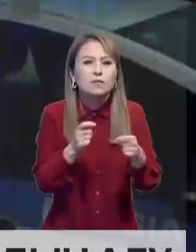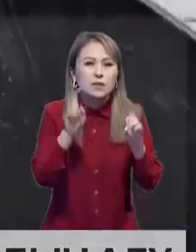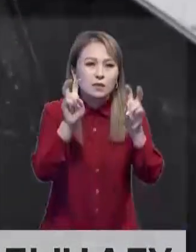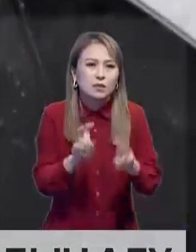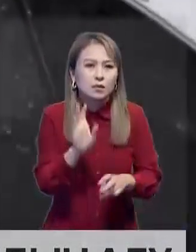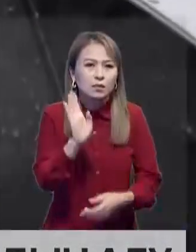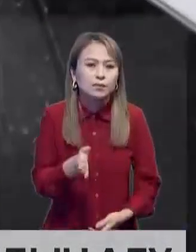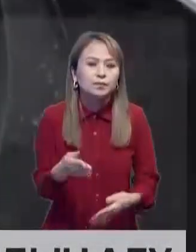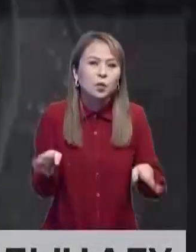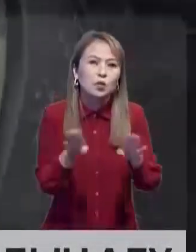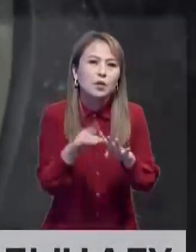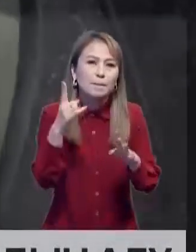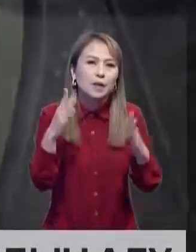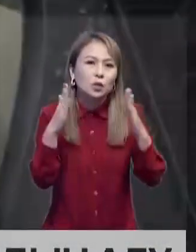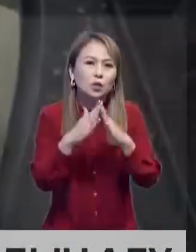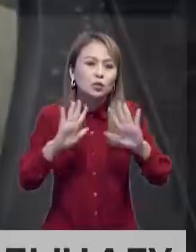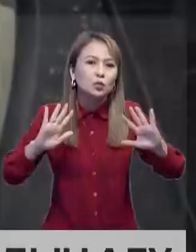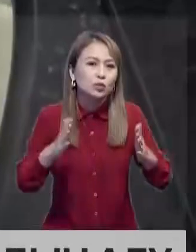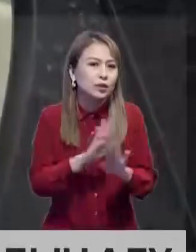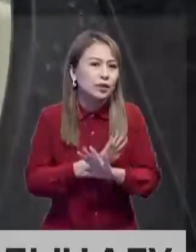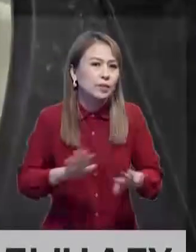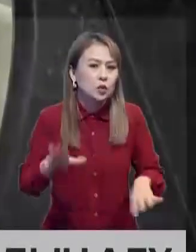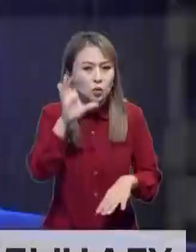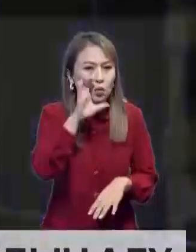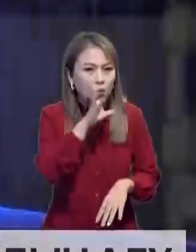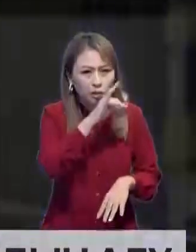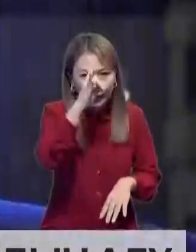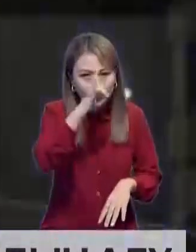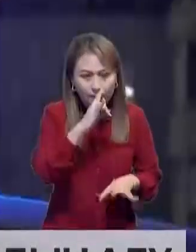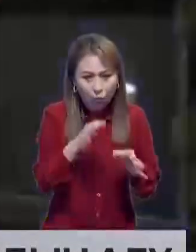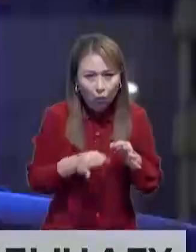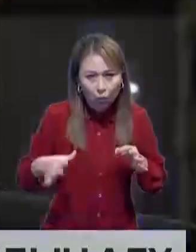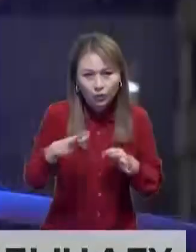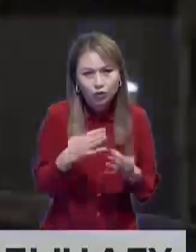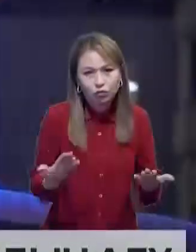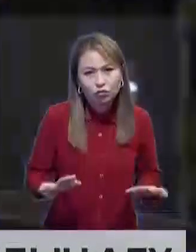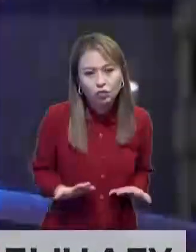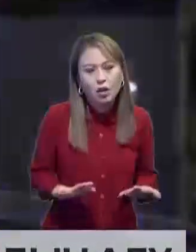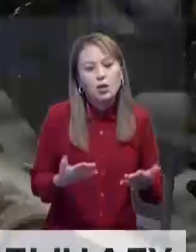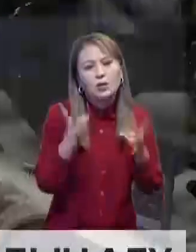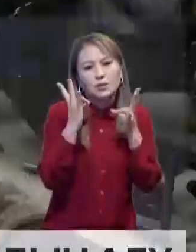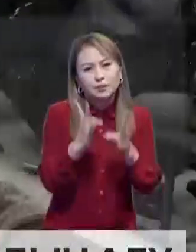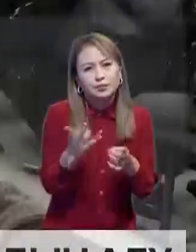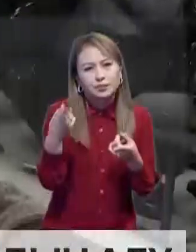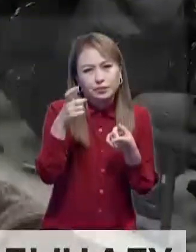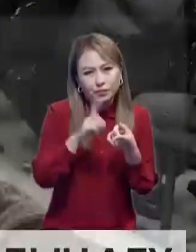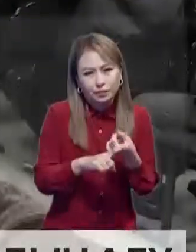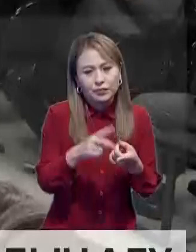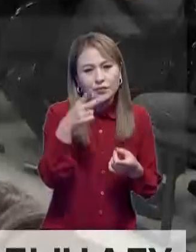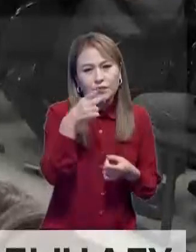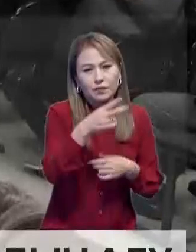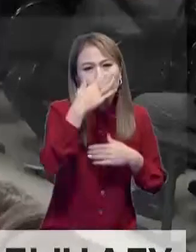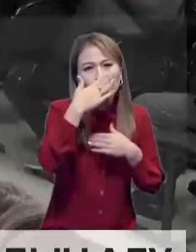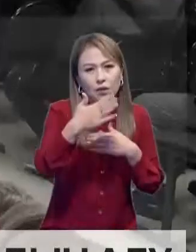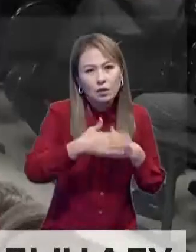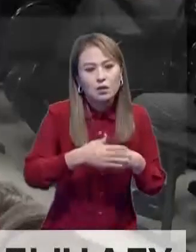отырады. Бұл бір үйдегі жағдай емес. Солтүстік Қазақстан облысында жыл басынан бері тұрмыстық зорлық-зомбылыққа қатысты 2000-ға